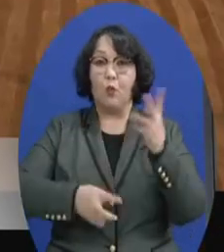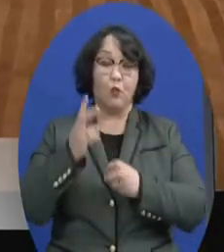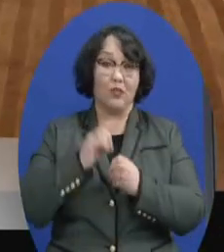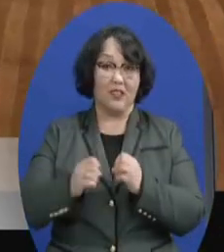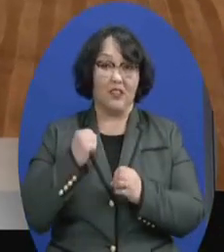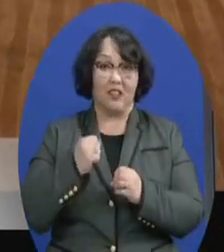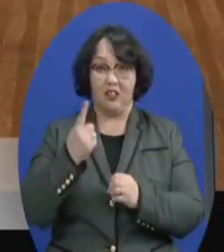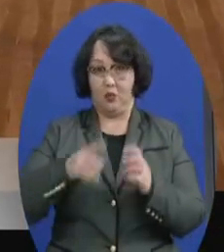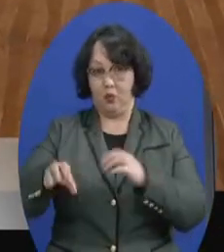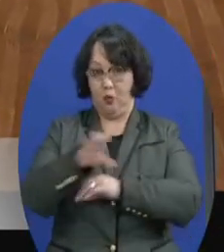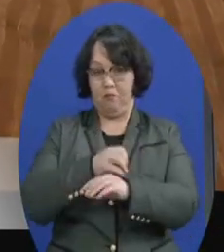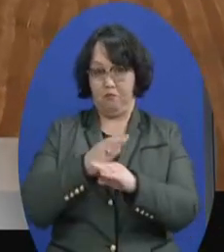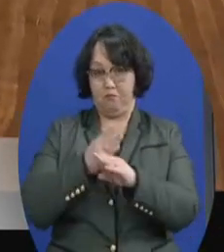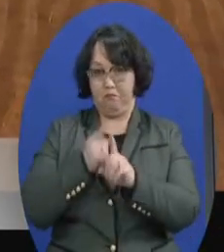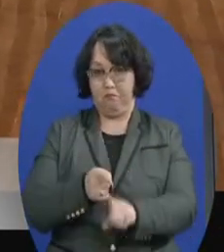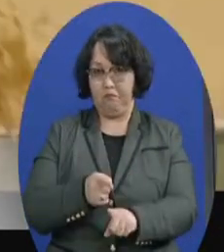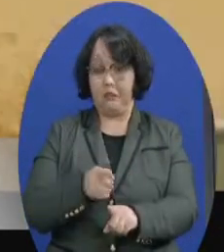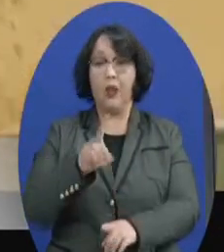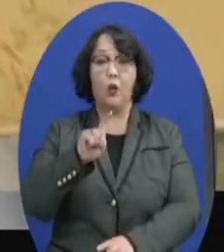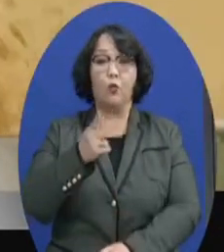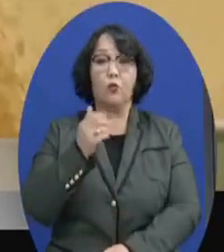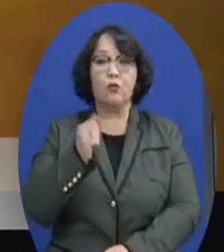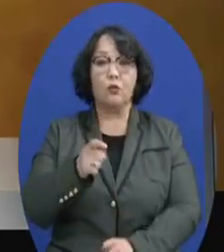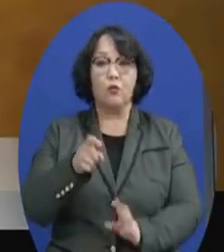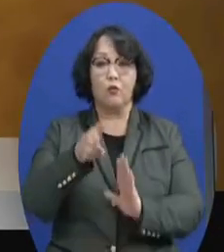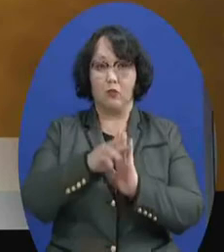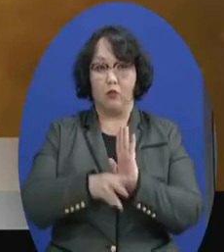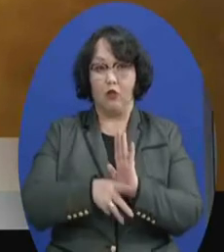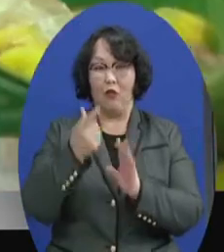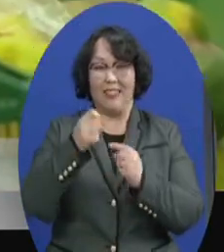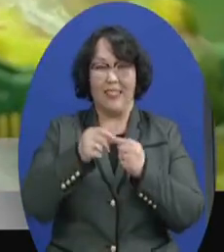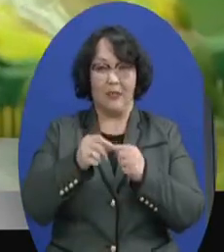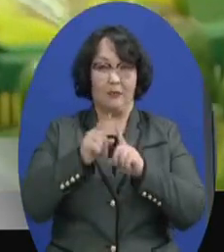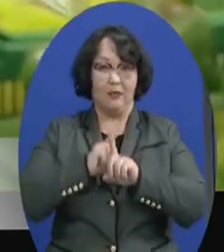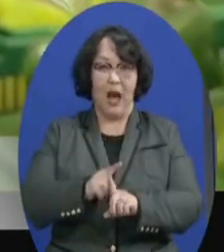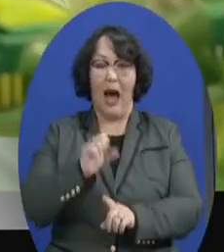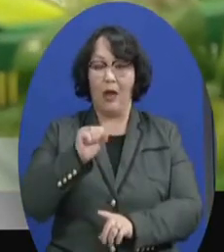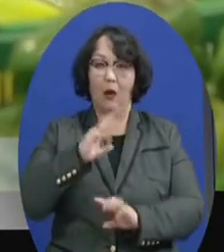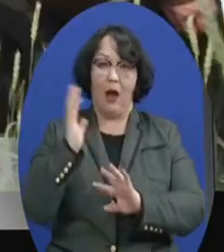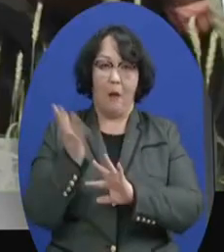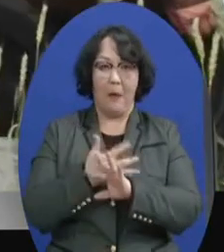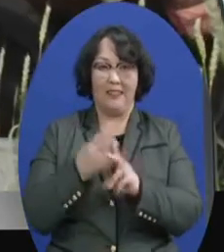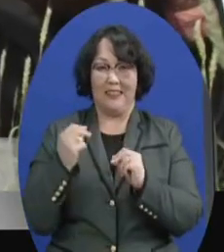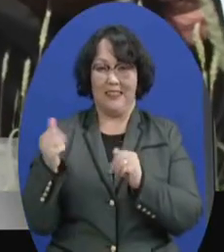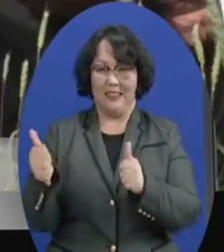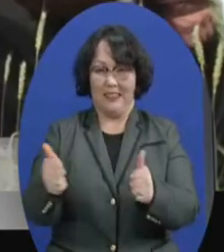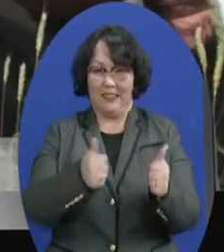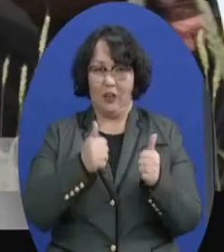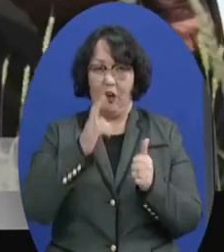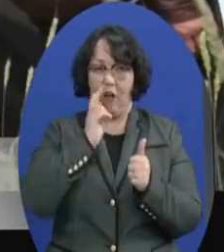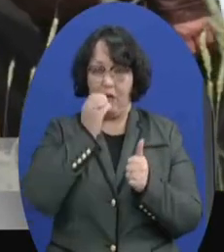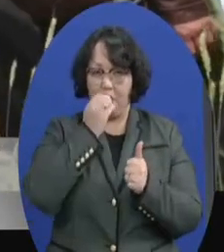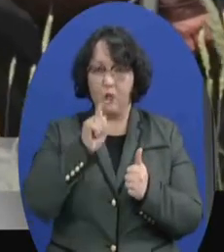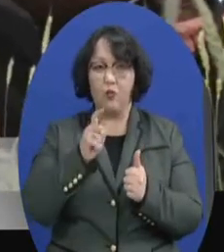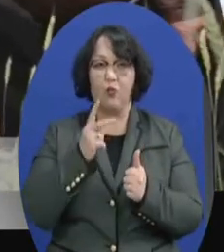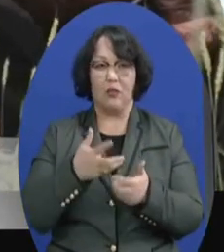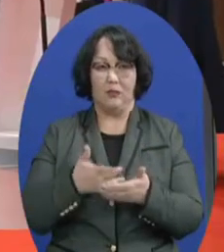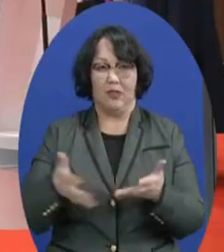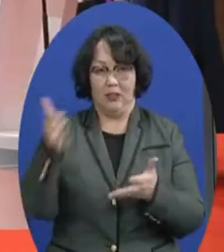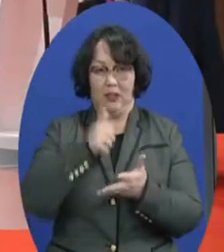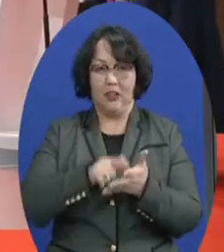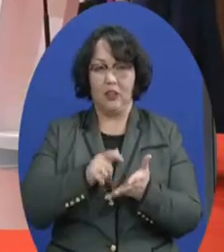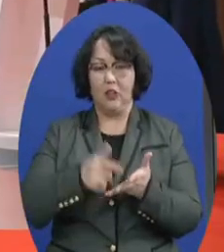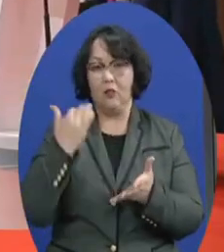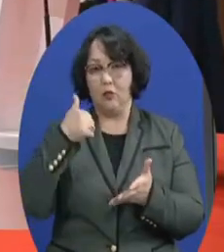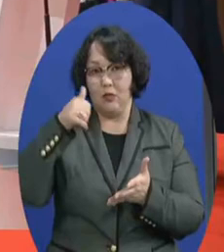ганцхан сум юм чинь. Хүрэлцэх нэр дэвшигчийн баримтлагдах гол зарчмуудын нэг нь аюулгүй хүнсээр эх орноо хангах юм. Үүнийг хэрэгжүүлэх бодлогын суурь ерөнхий